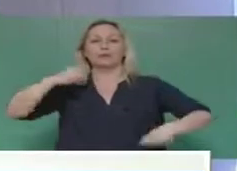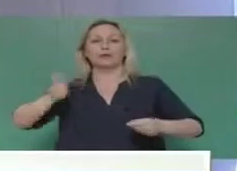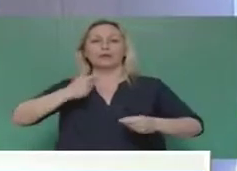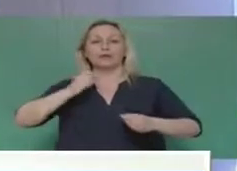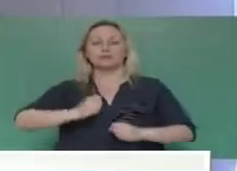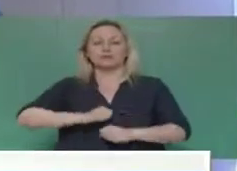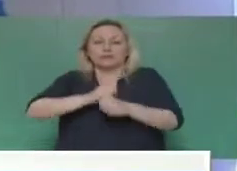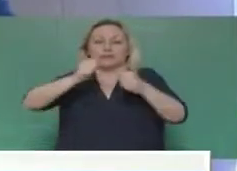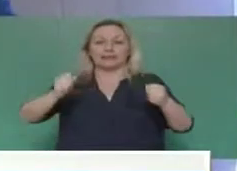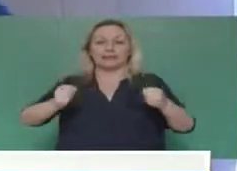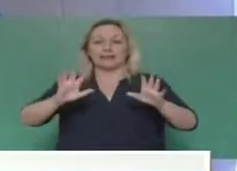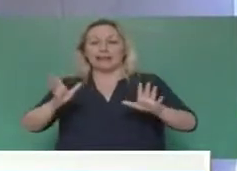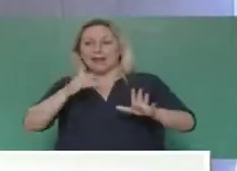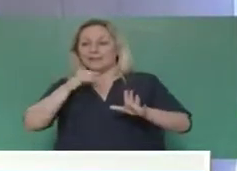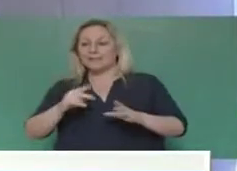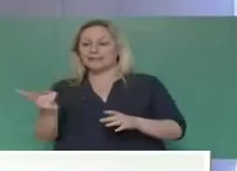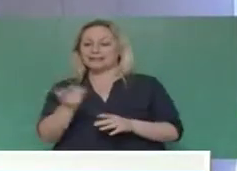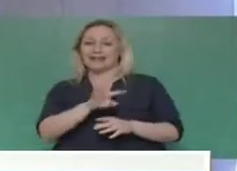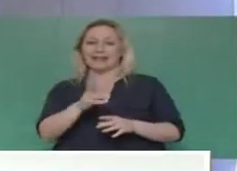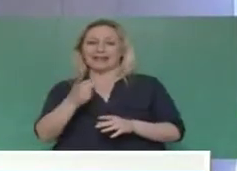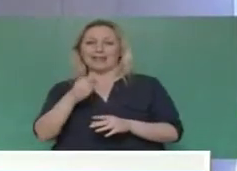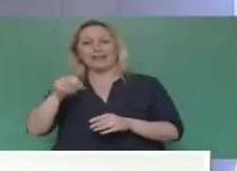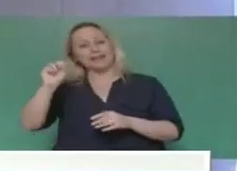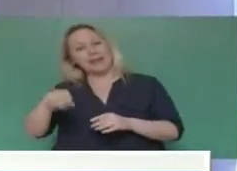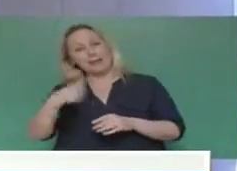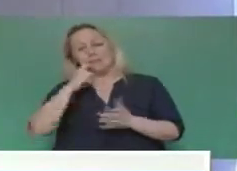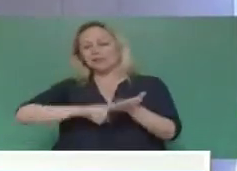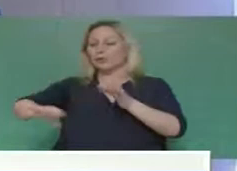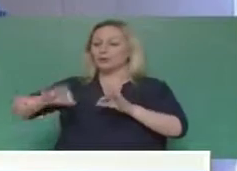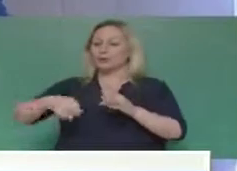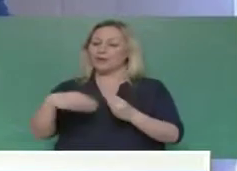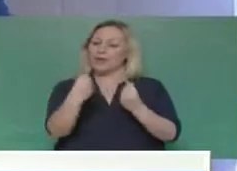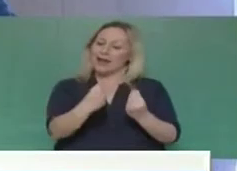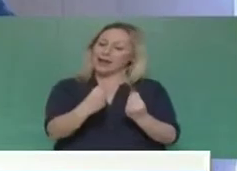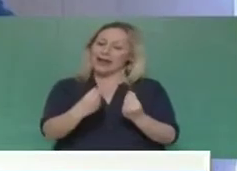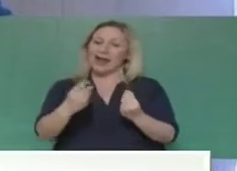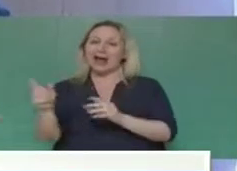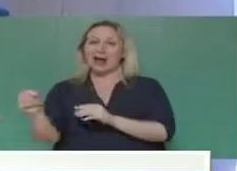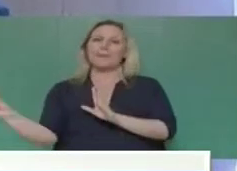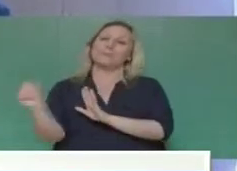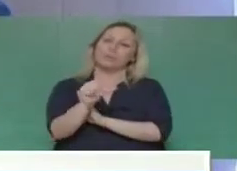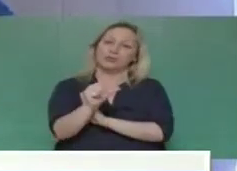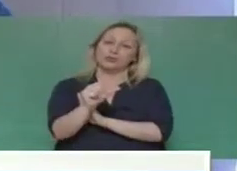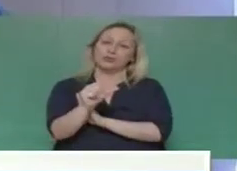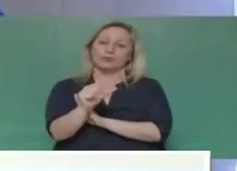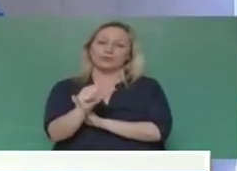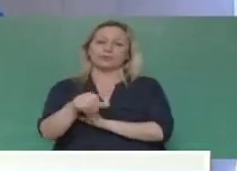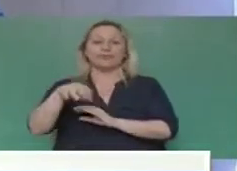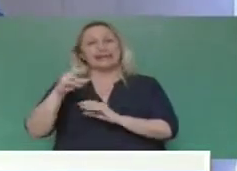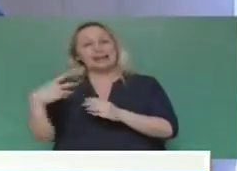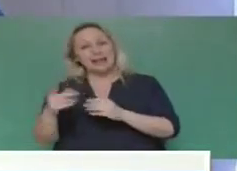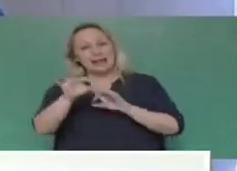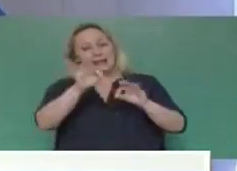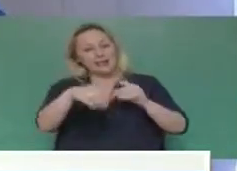Και από εδώ και από εκεί. Και έχει καλά στοιχεία, μωρέ, και να το ξαναδούμε, να το πάρετε πίσω. Και βεβαίως έχει